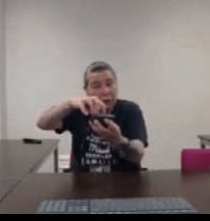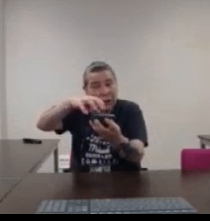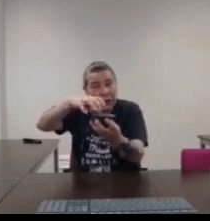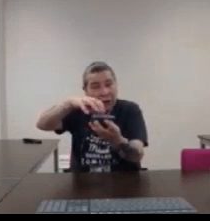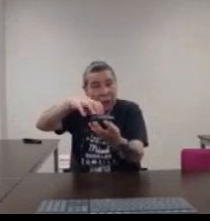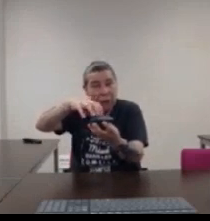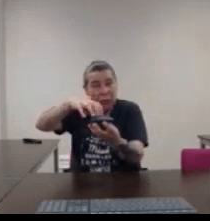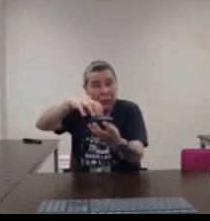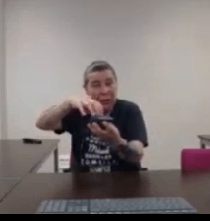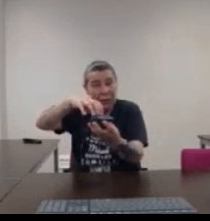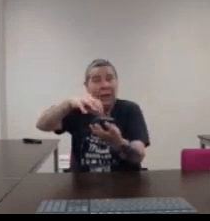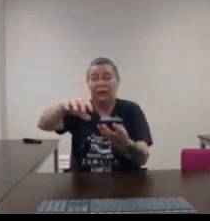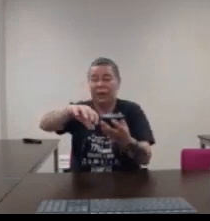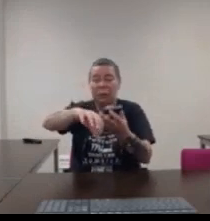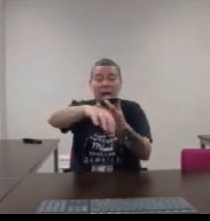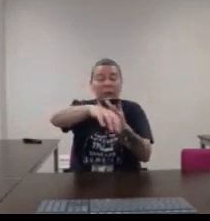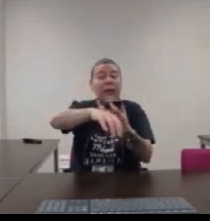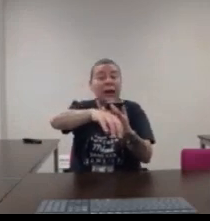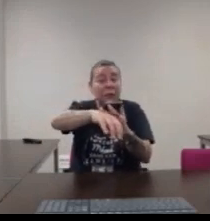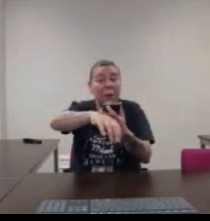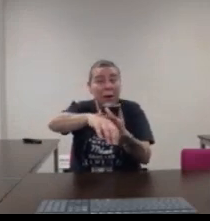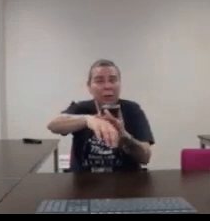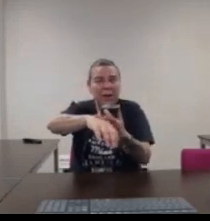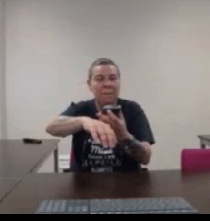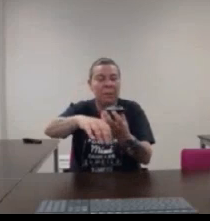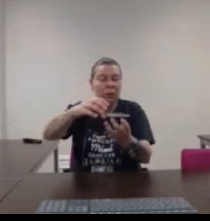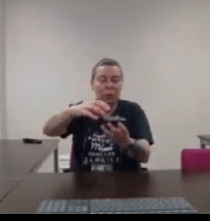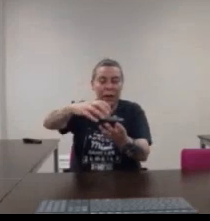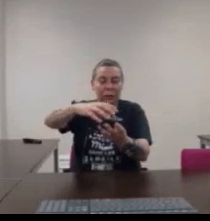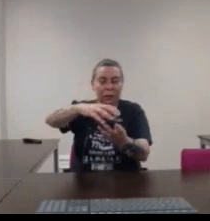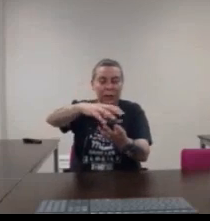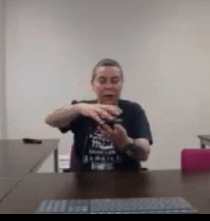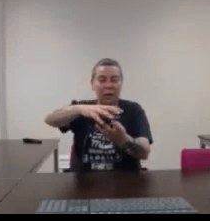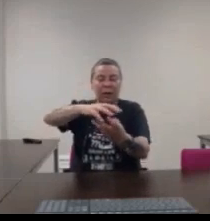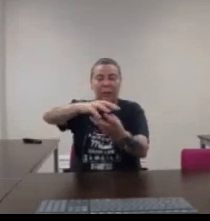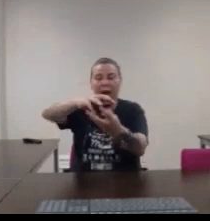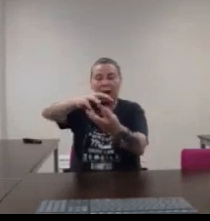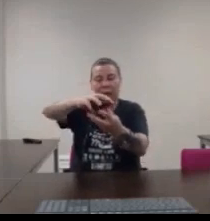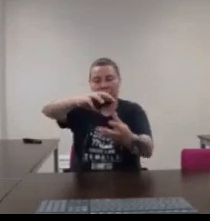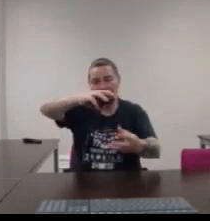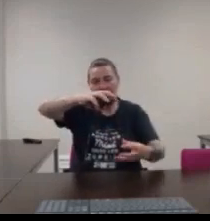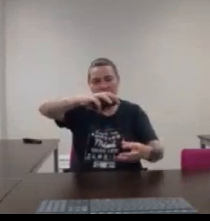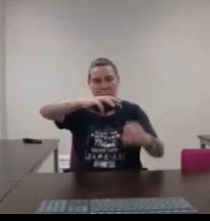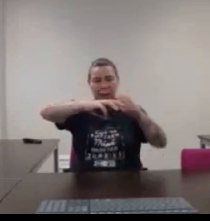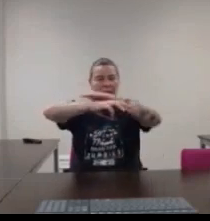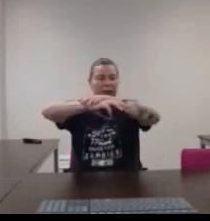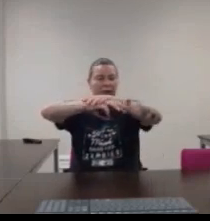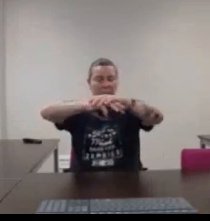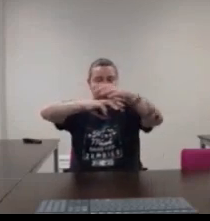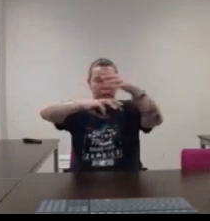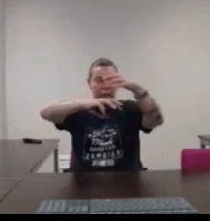toute recroquevillée comme ça pour pouvoir l'utiliser. Et finalement, il commençait à avoir mal au poignet. Donc, vous voyez que si on n'a pas, il faut vraiment que la